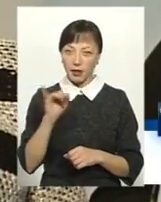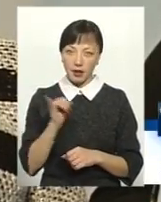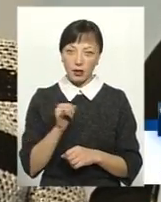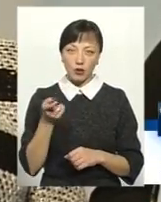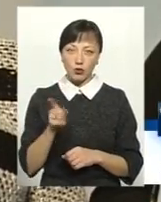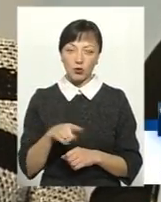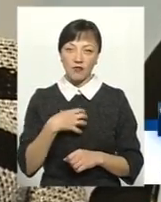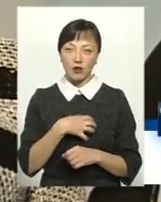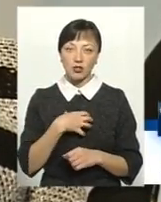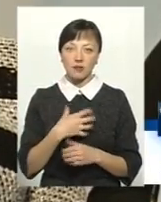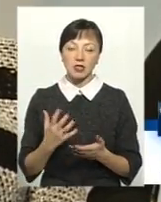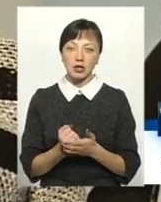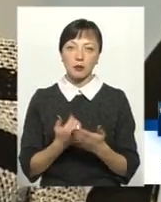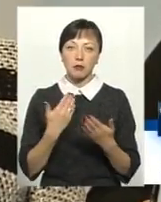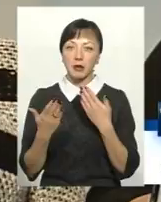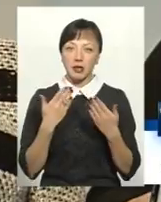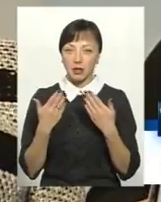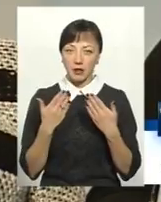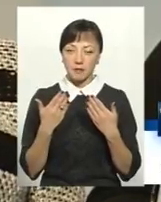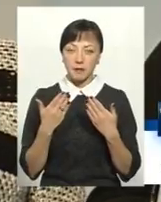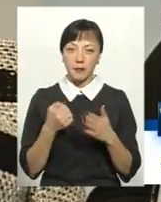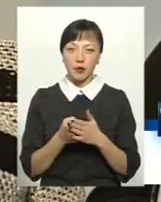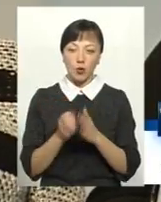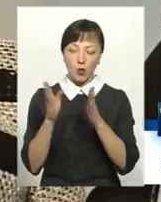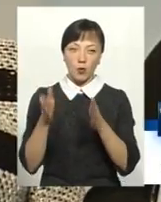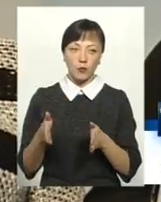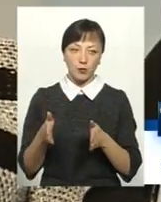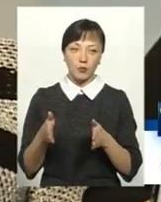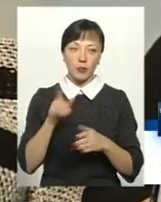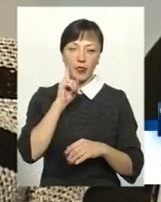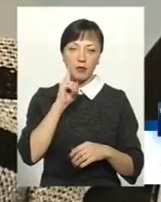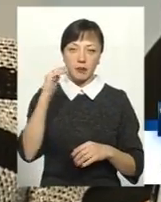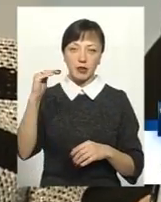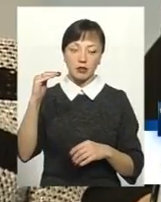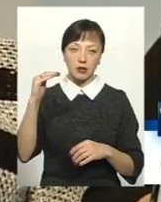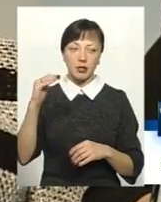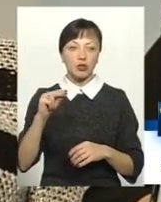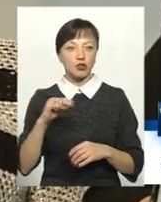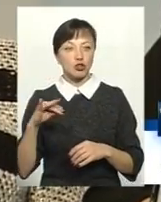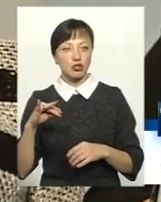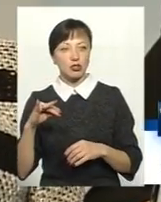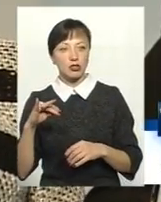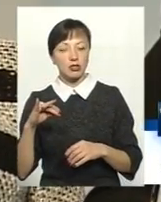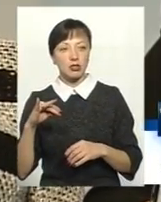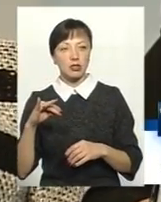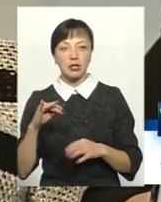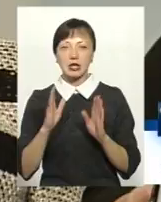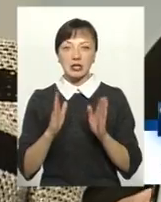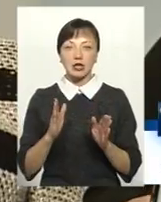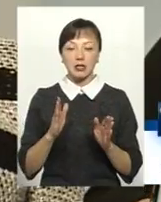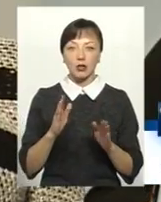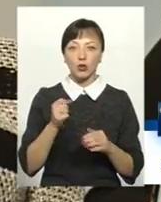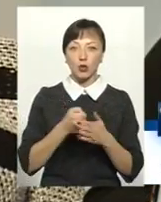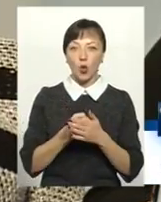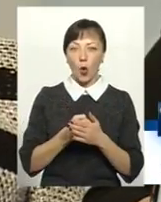тут дуже важливо знайти підхід до підлітка. І так само не тільки до підлітка, як